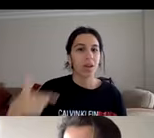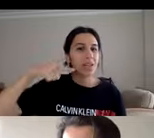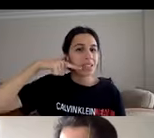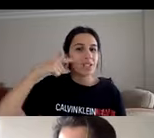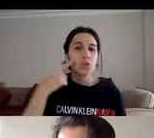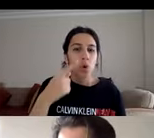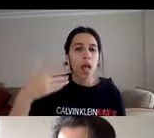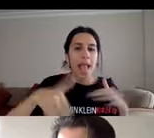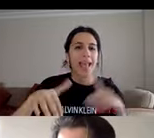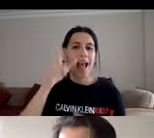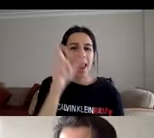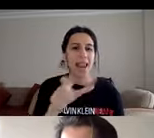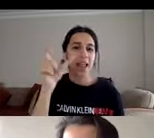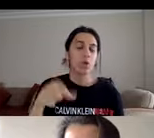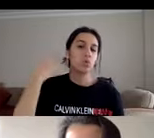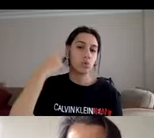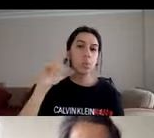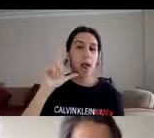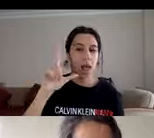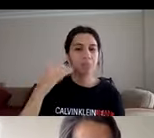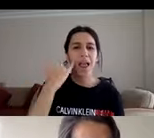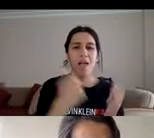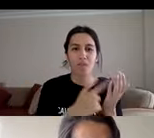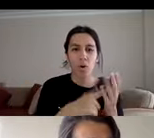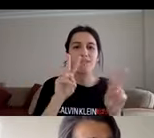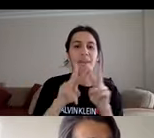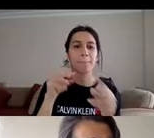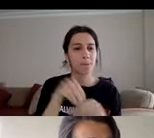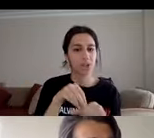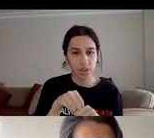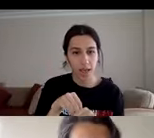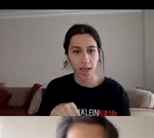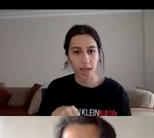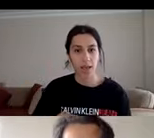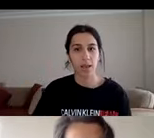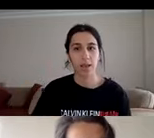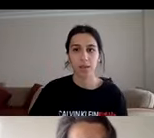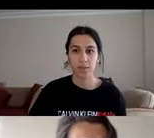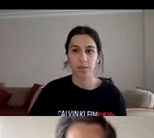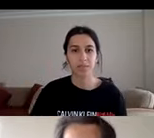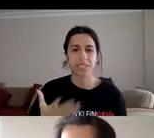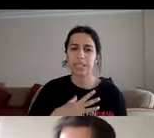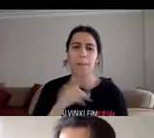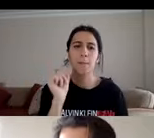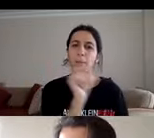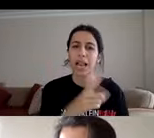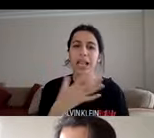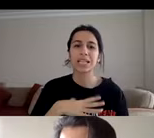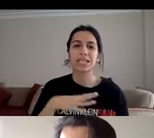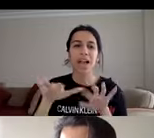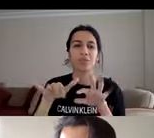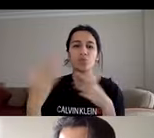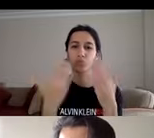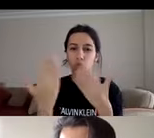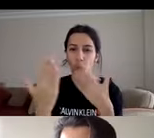bireyleri düşünmek gerek. Mobil platformlarda, web platformlarında. Yani ister e-mail'la, ister chat'le.